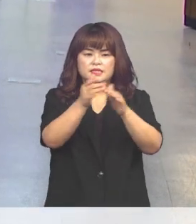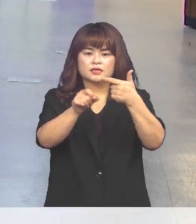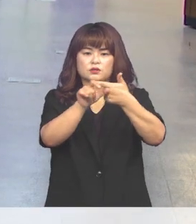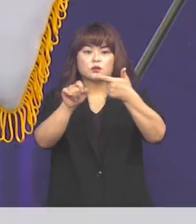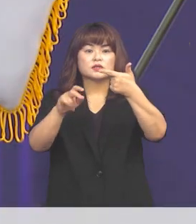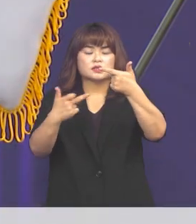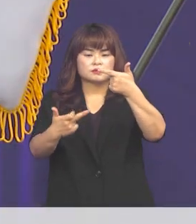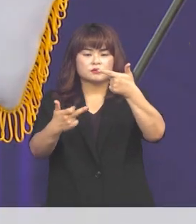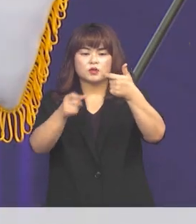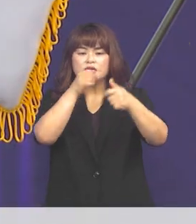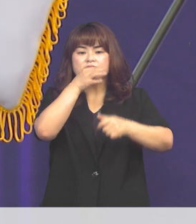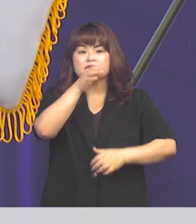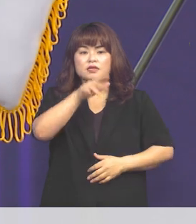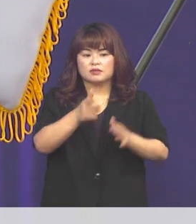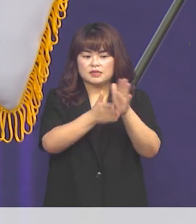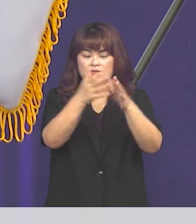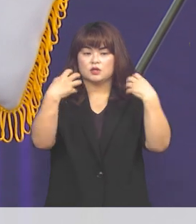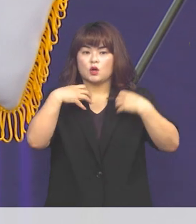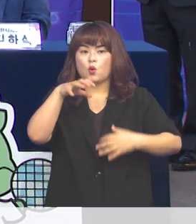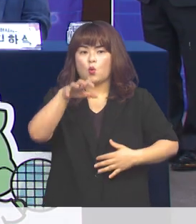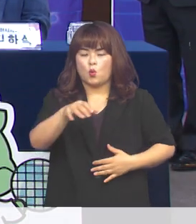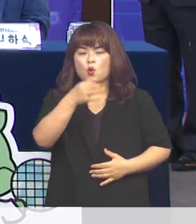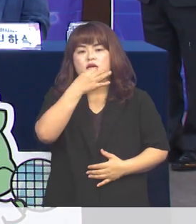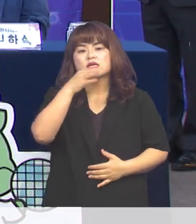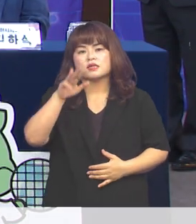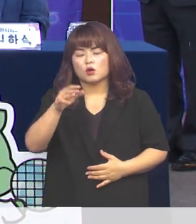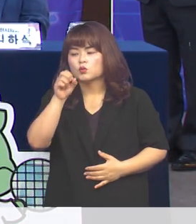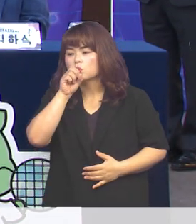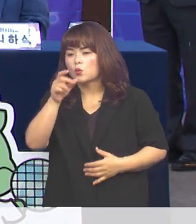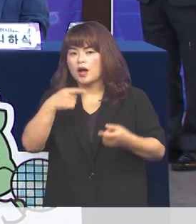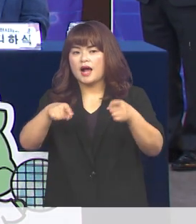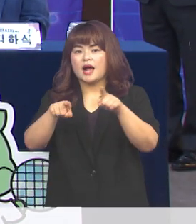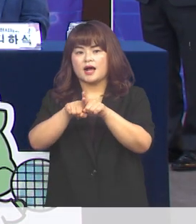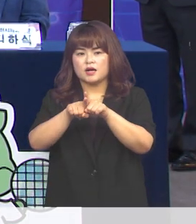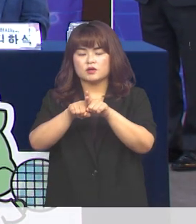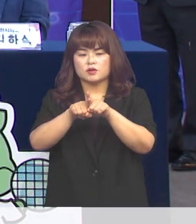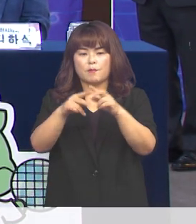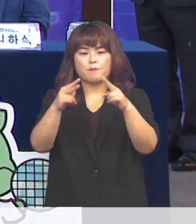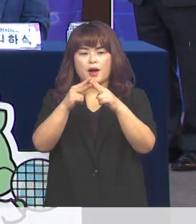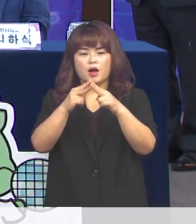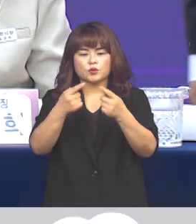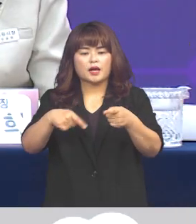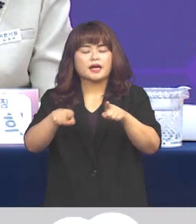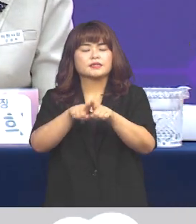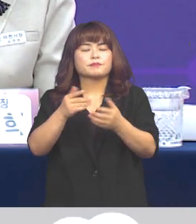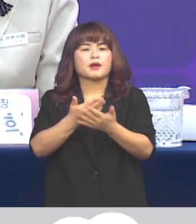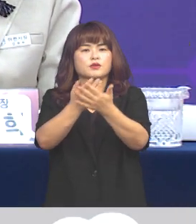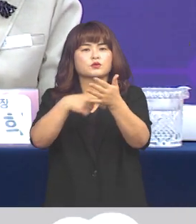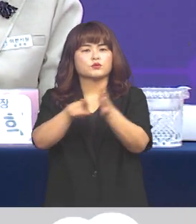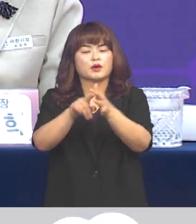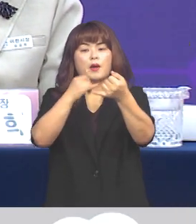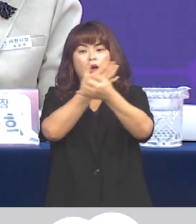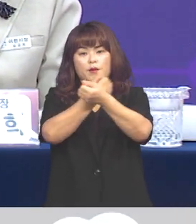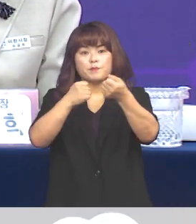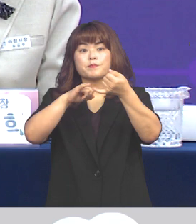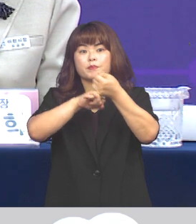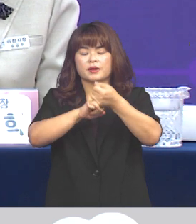용인특례시는 17일 이천시청에서 이천시와 반도체 산업 기반 공동 발전을 위한 업무 협약을